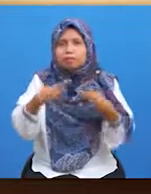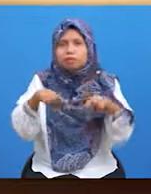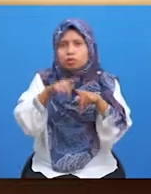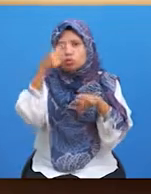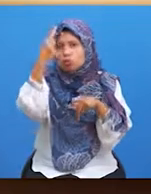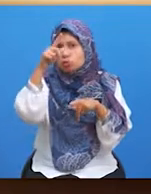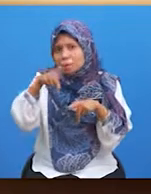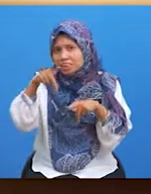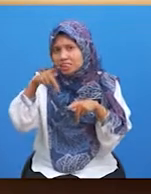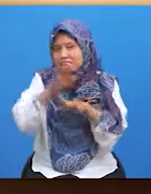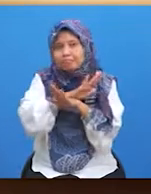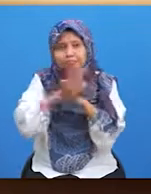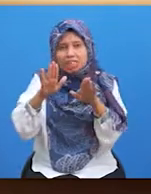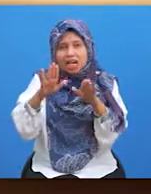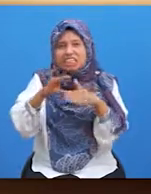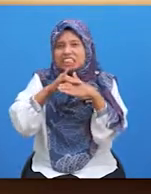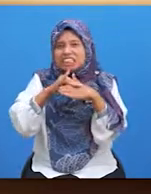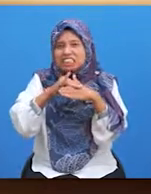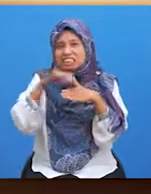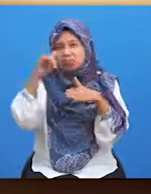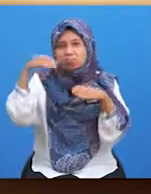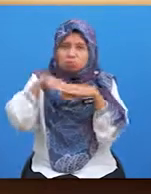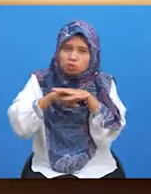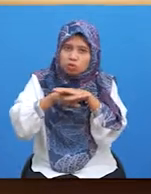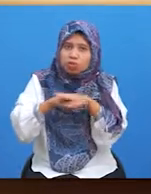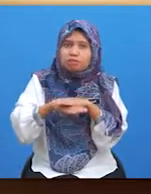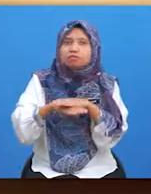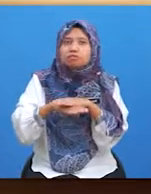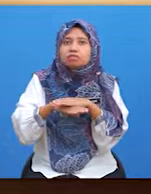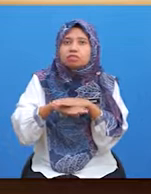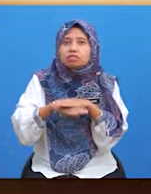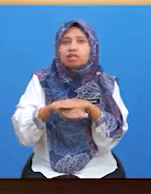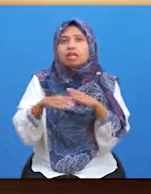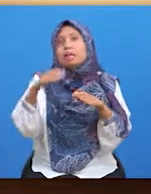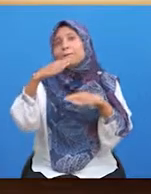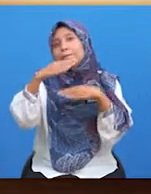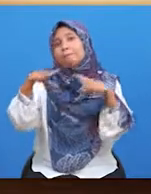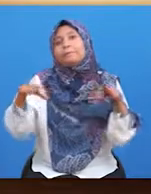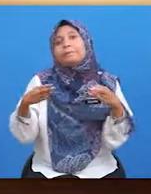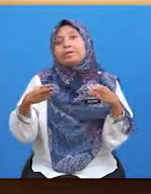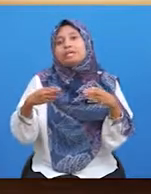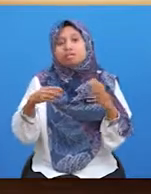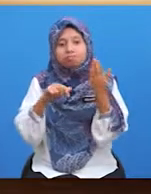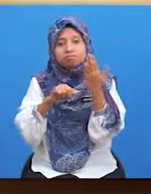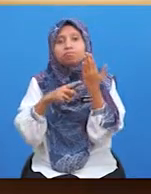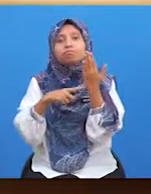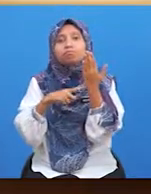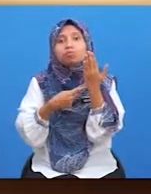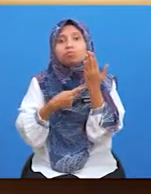memastikan tiada isi dimasukkan ke dalam binaan pendahuluan.